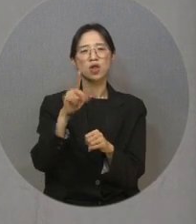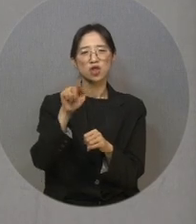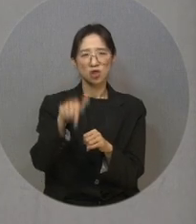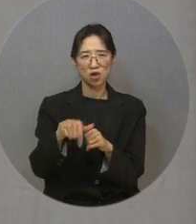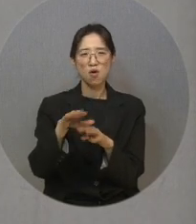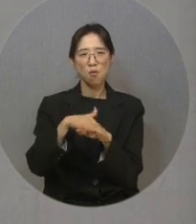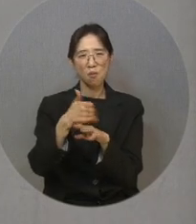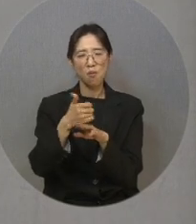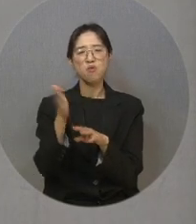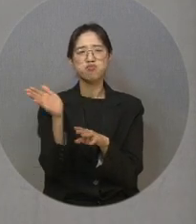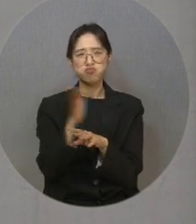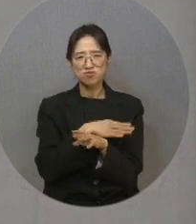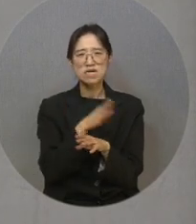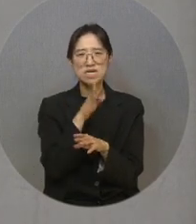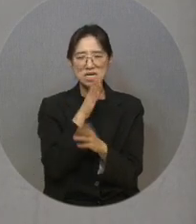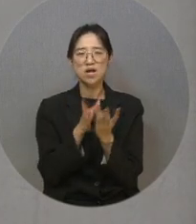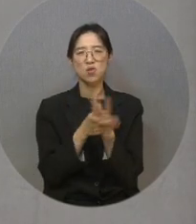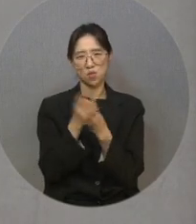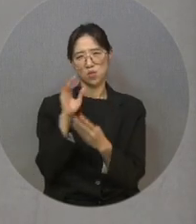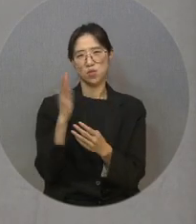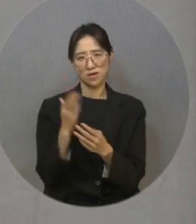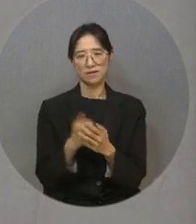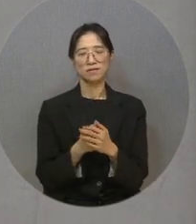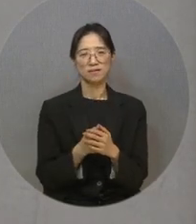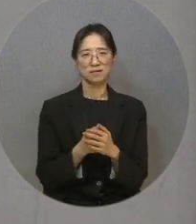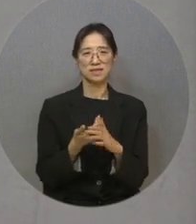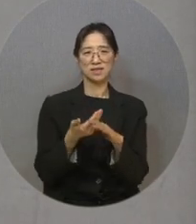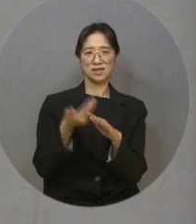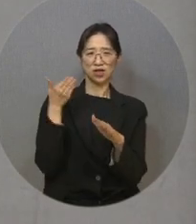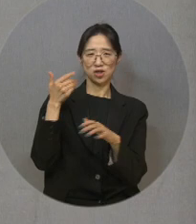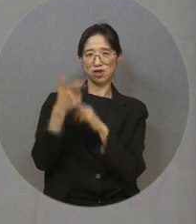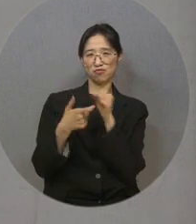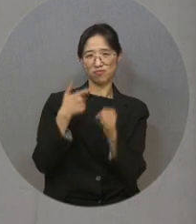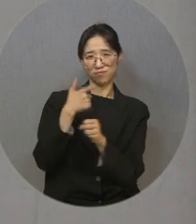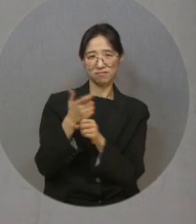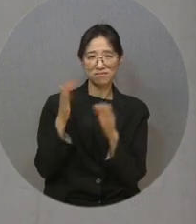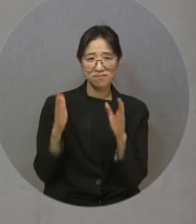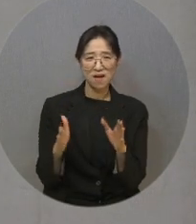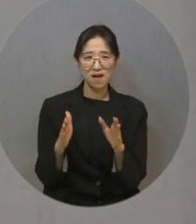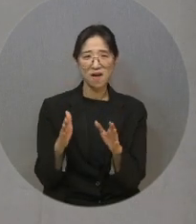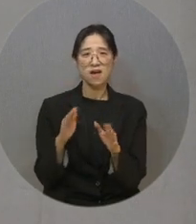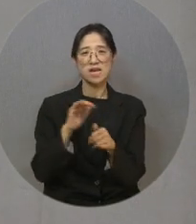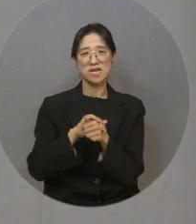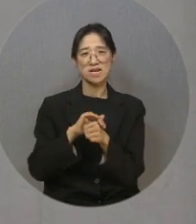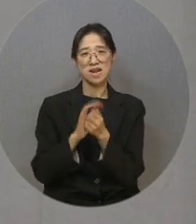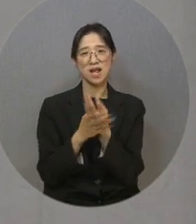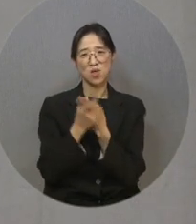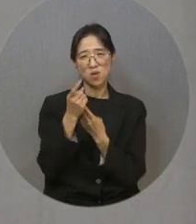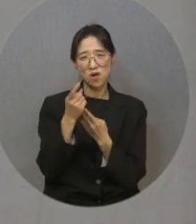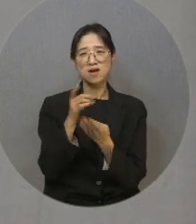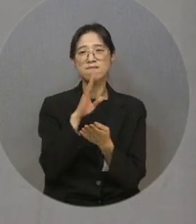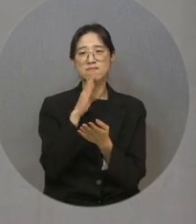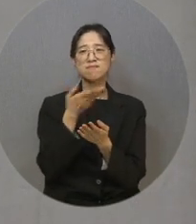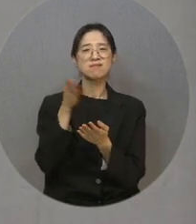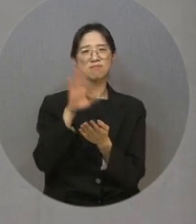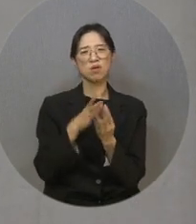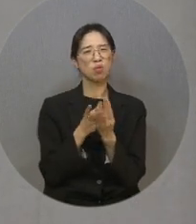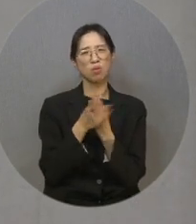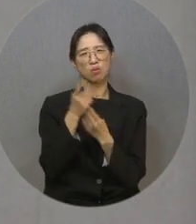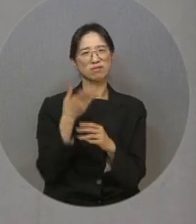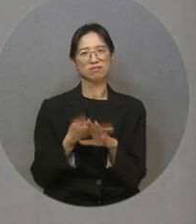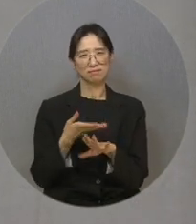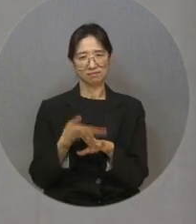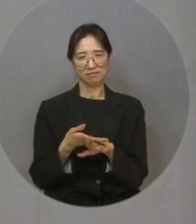대왕 때부터 진정한 통일이 되는 겁니다. 그 전에 60년은 신라가 통일했으나 통일이 된 게